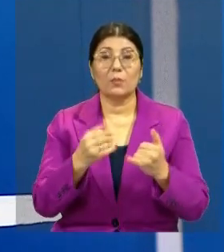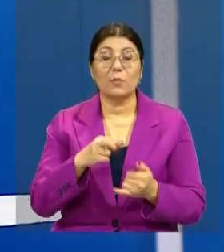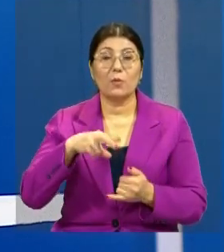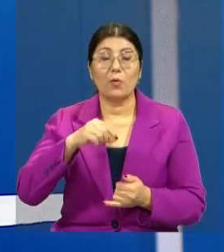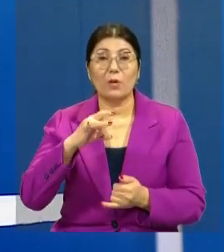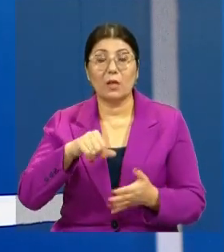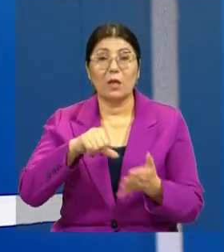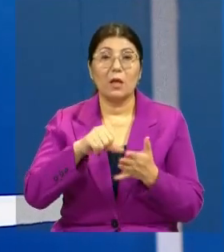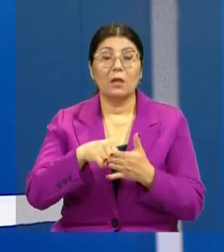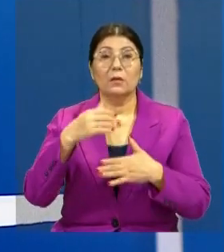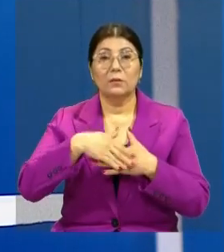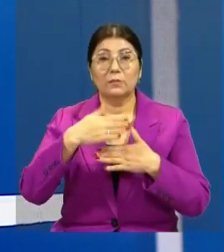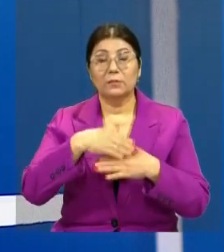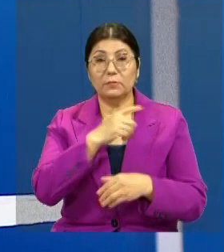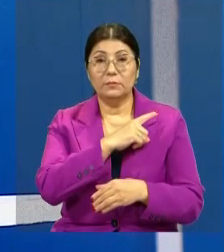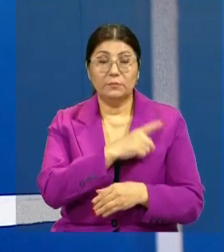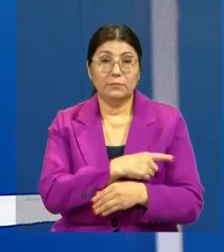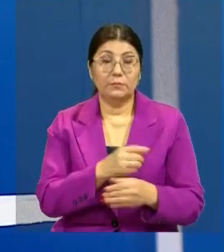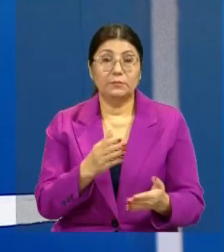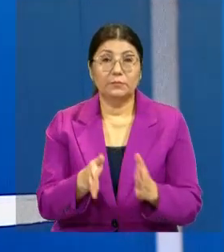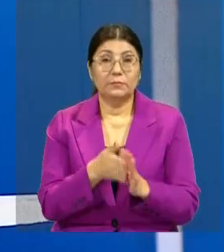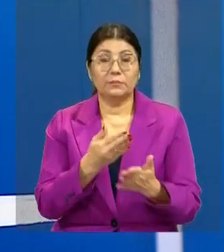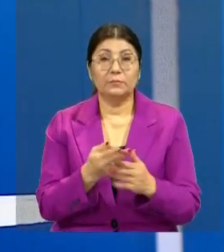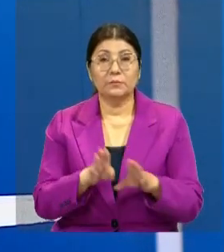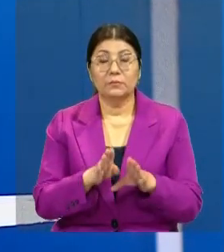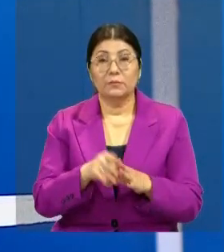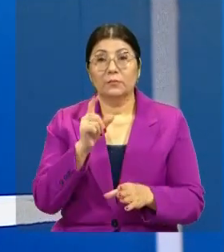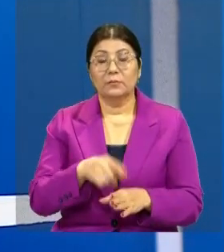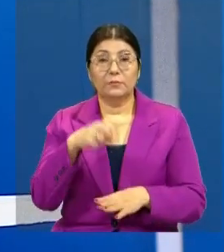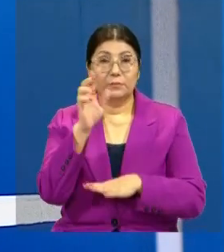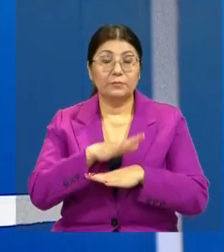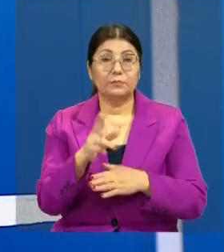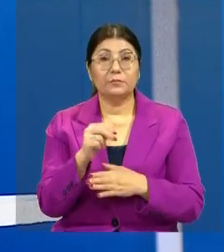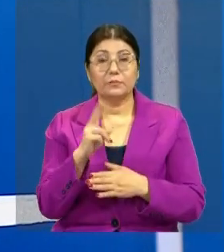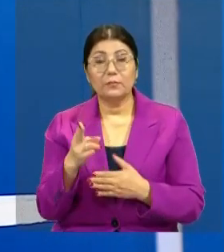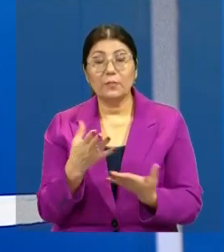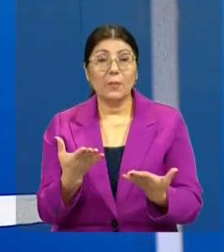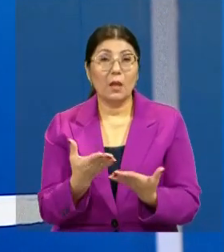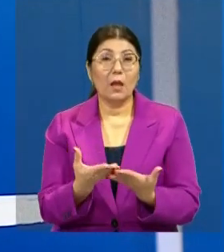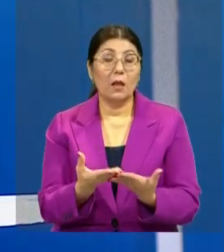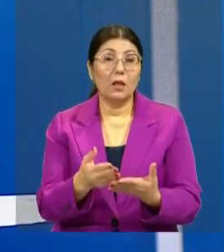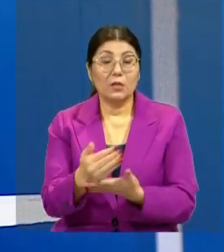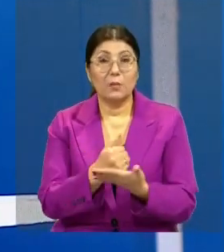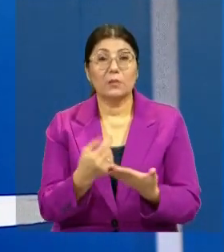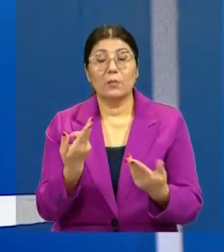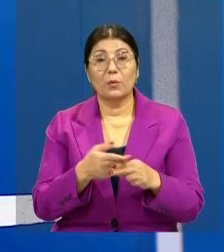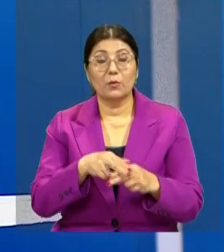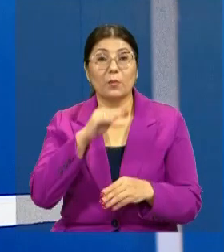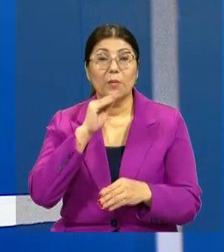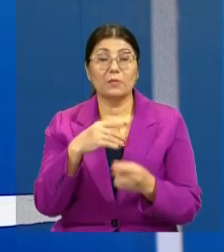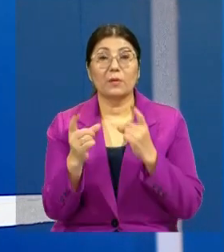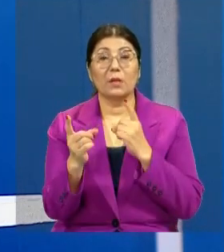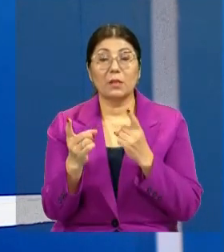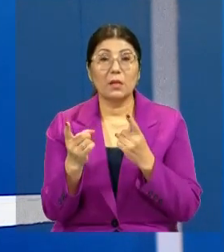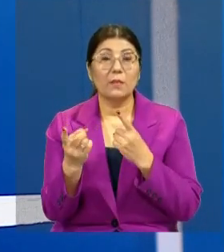блогерлерге қатысты жазаны күшейтуге шақырады. Шын мәнінде мұндай жандар елді қалай құрығына түсіреді? Бұл туралы арнайы мамандармен тілдесіп